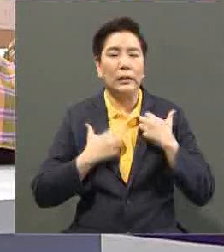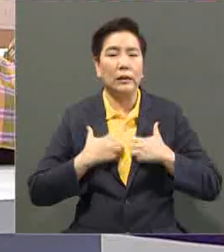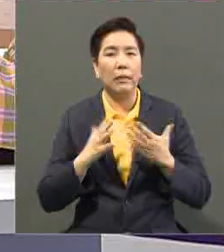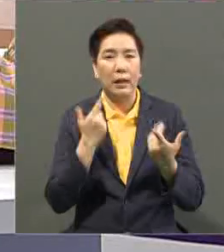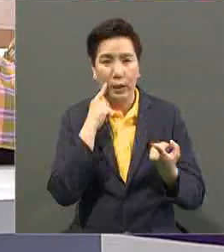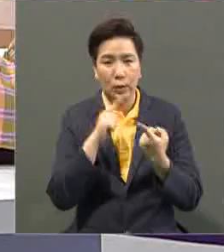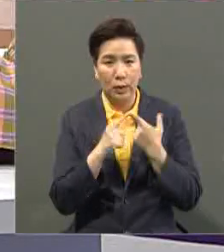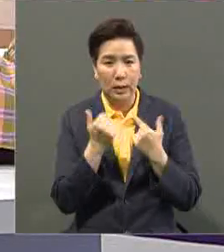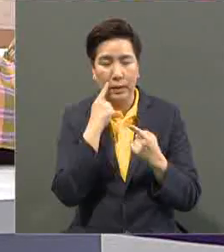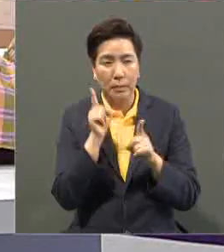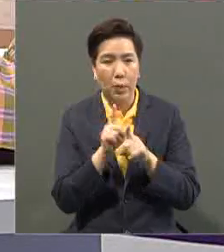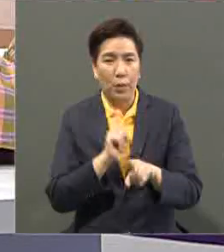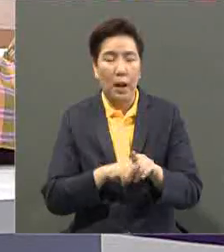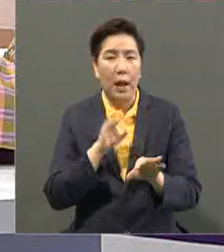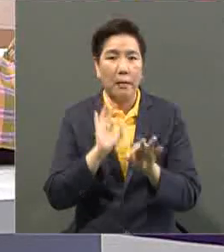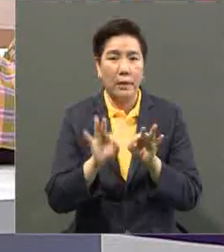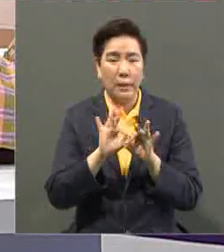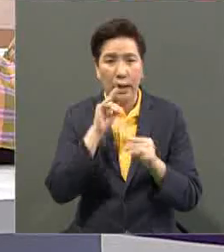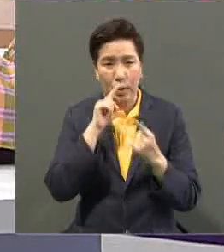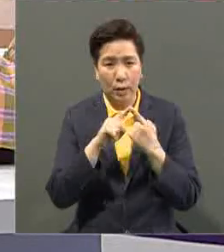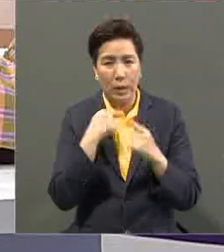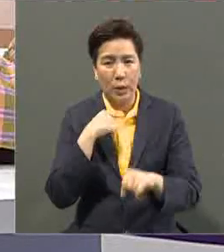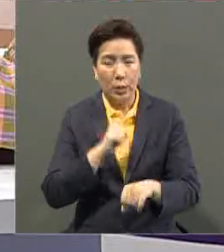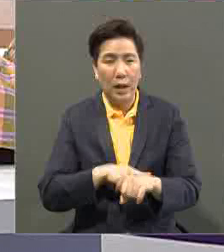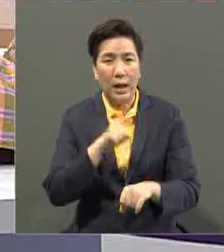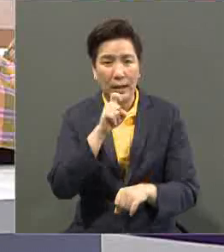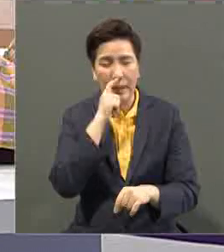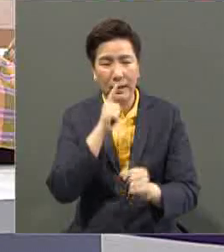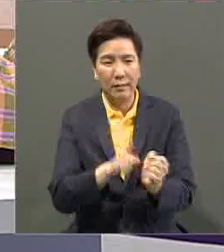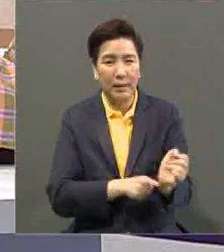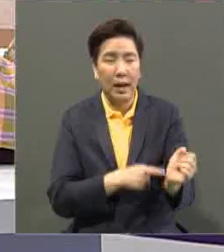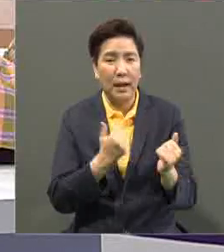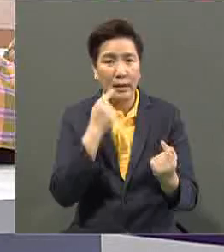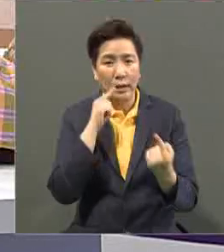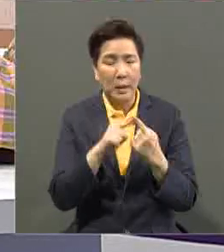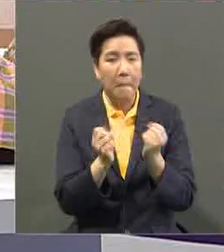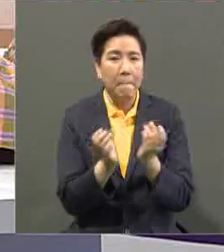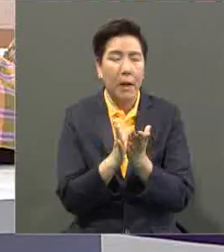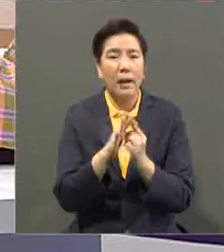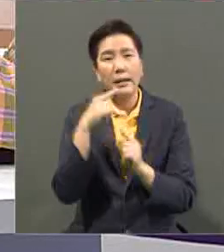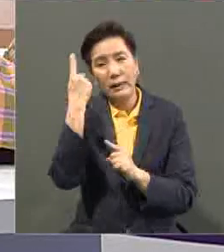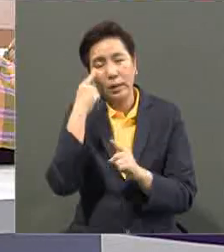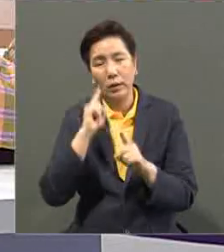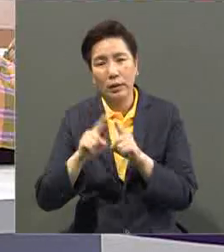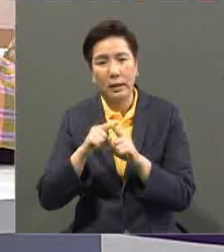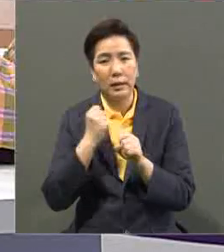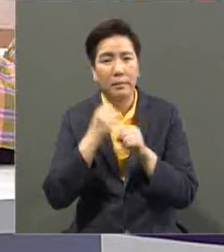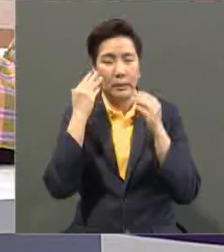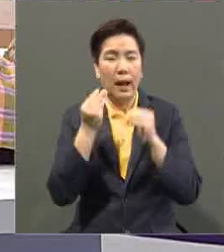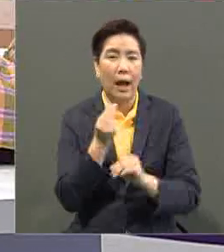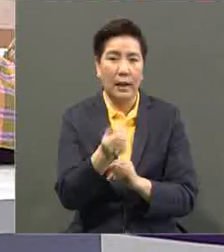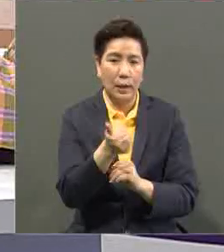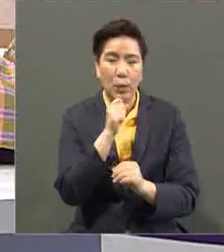เนาะใชใช่ครับแล้วก็ประหยัดเวลาเพราะบางทีแบบแทนที่จะต้องไปเสียเวลาอยู่บนถนนนานๆน่ะนะฮก็เอาเวลาไปท่องเที่ยวไปทำกิจกรรมต่างๆดี